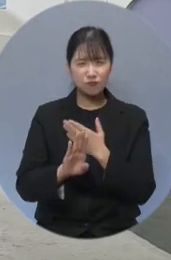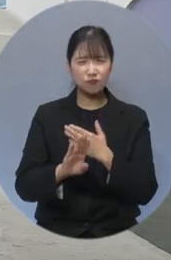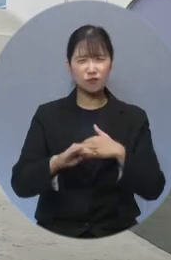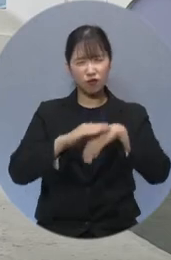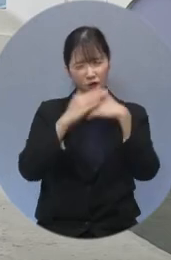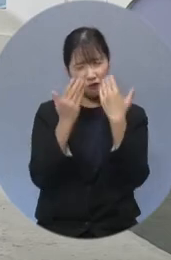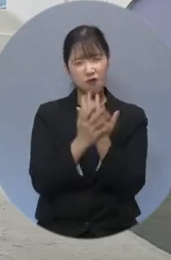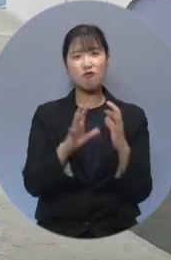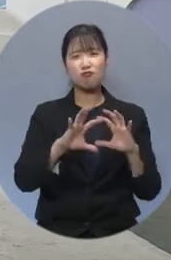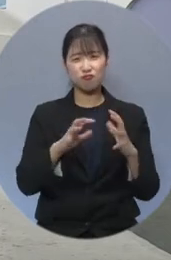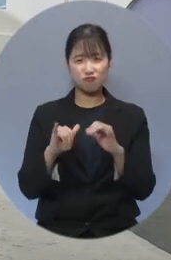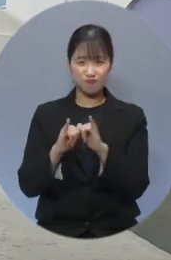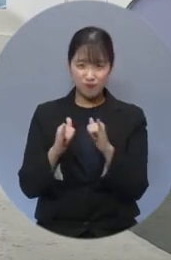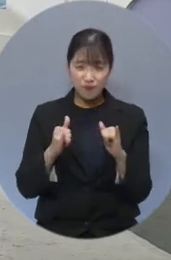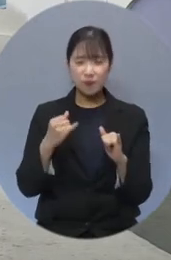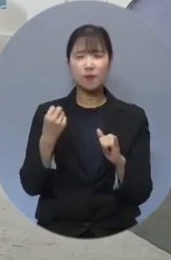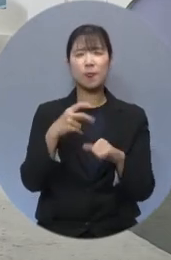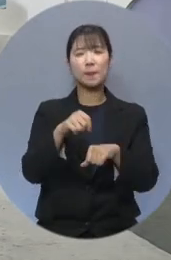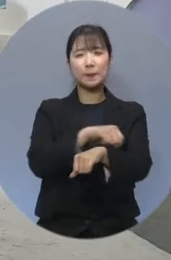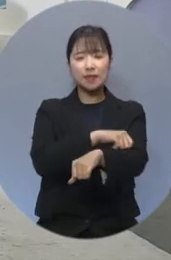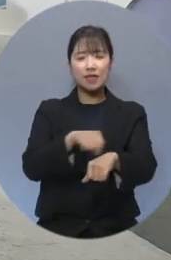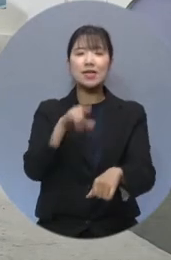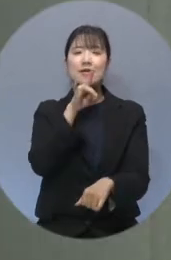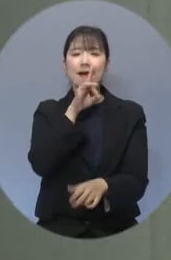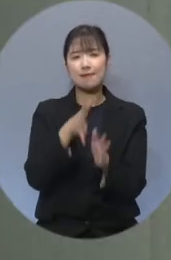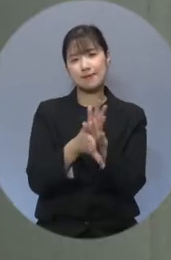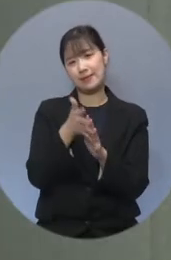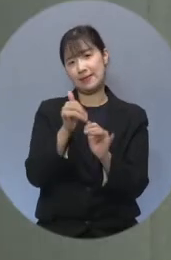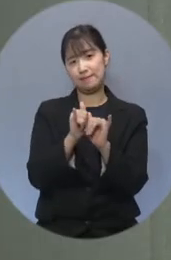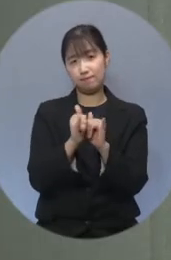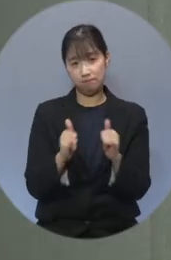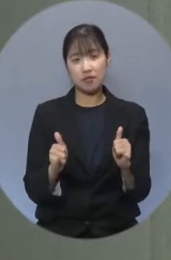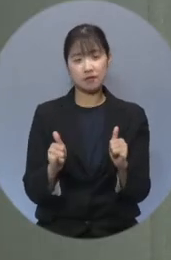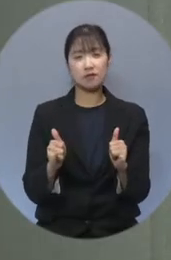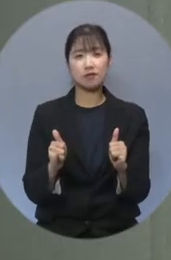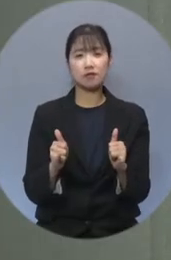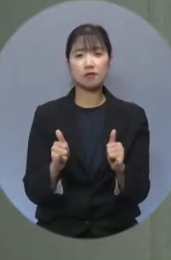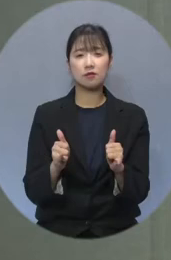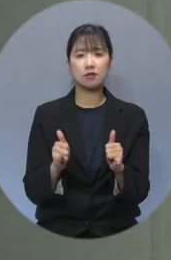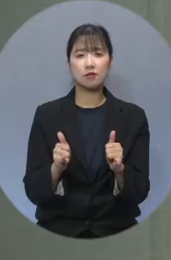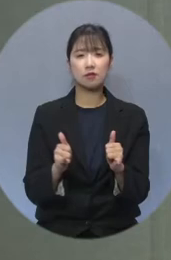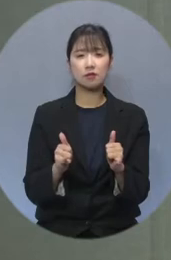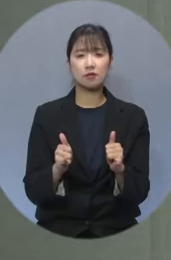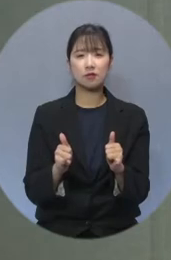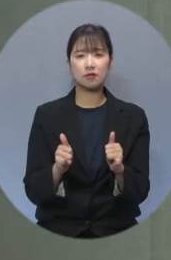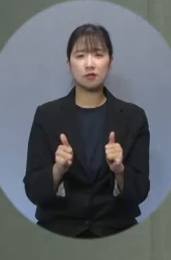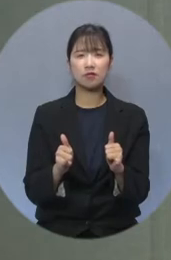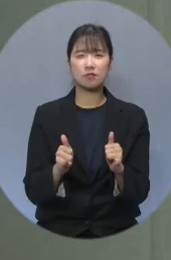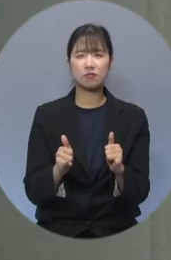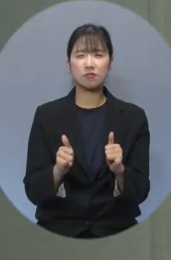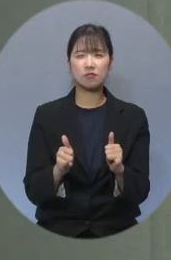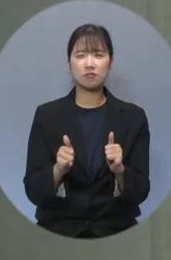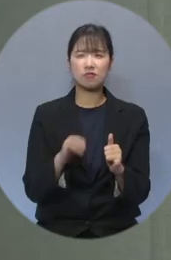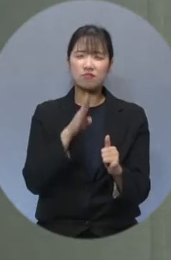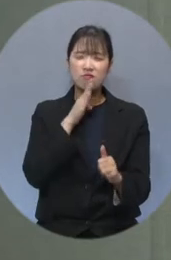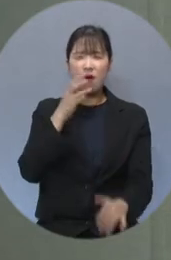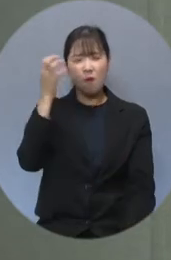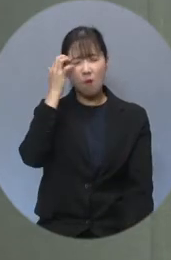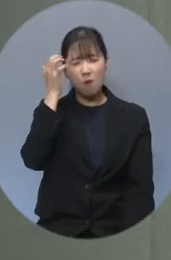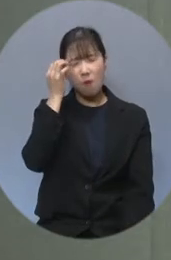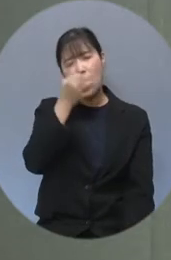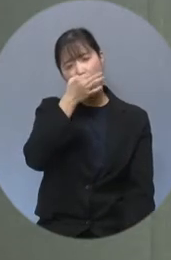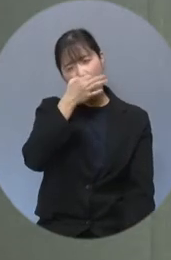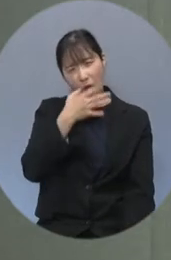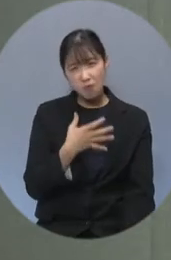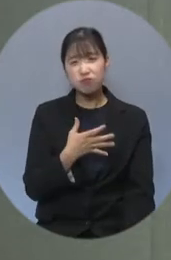전 국민이지만 특히 강릉 시민들도 네네. 어떤 시민들과 못지않게 많은 고통을